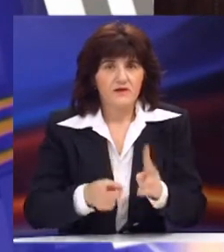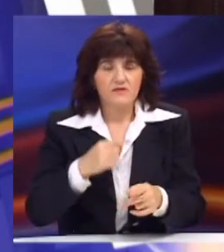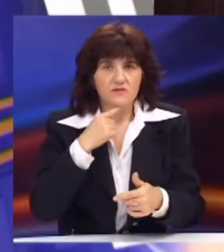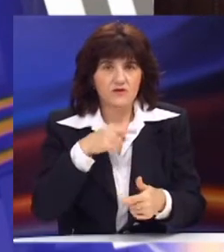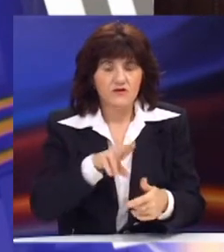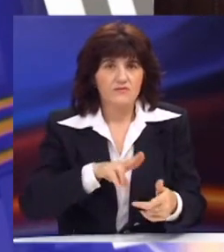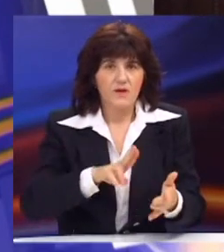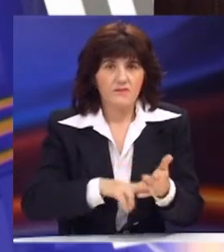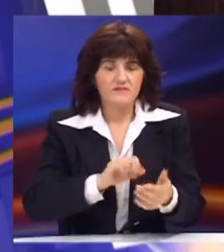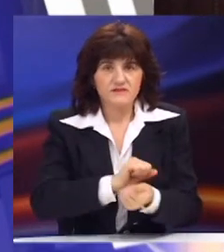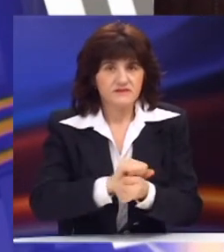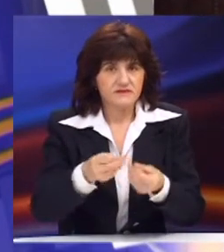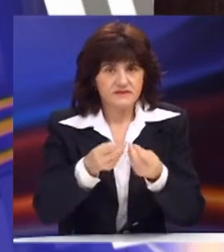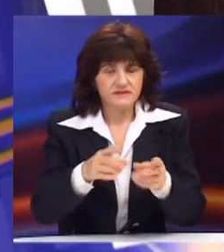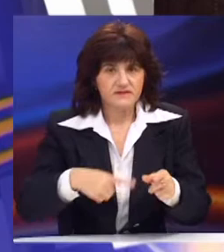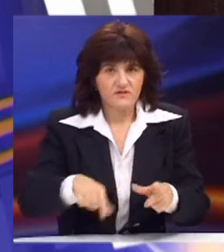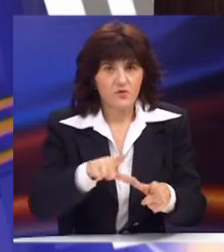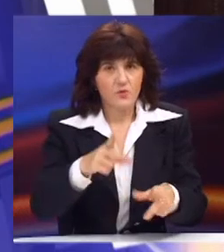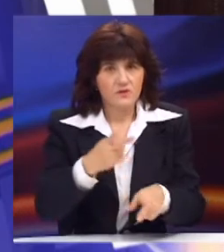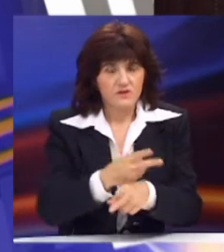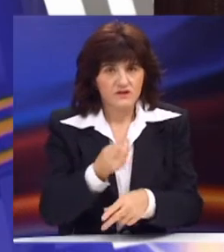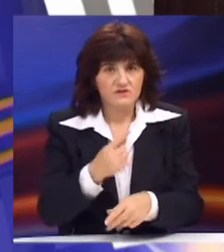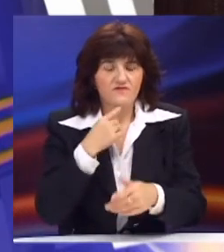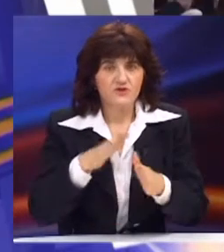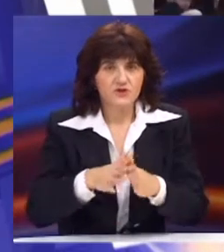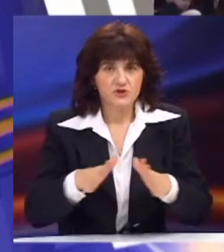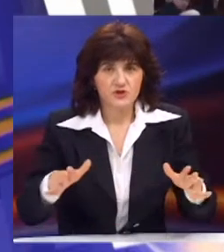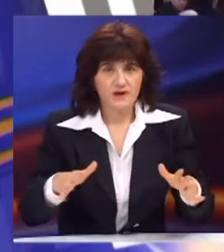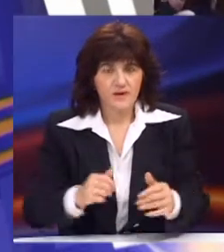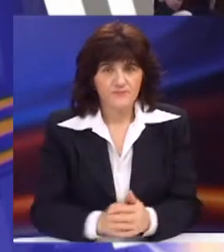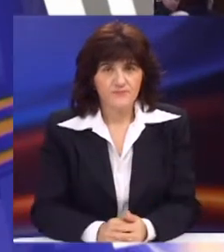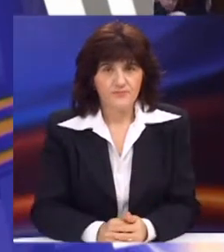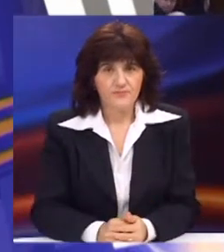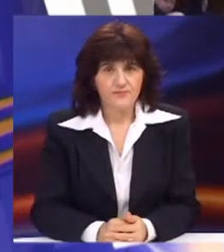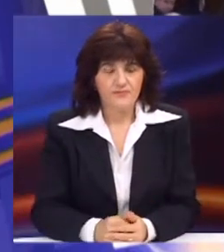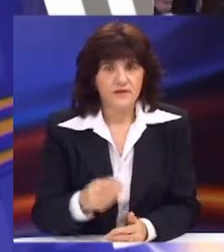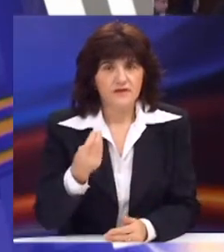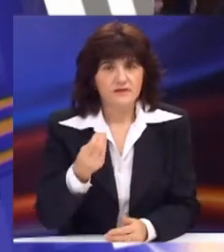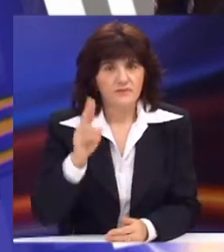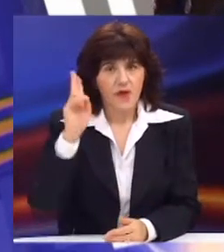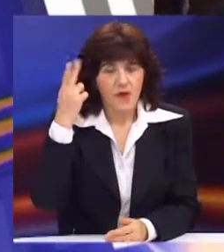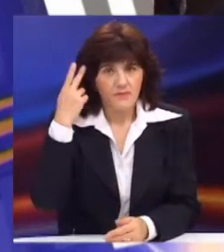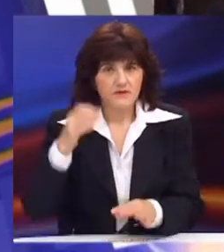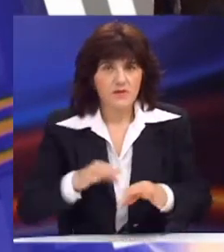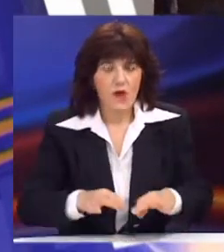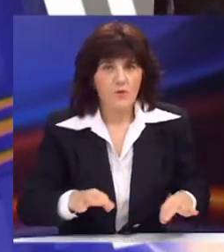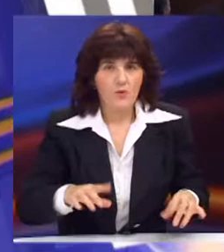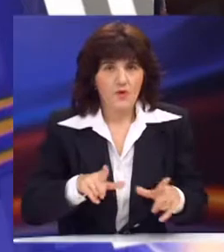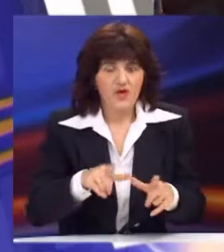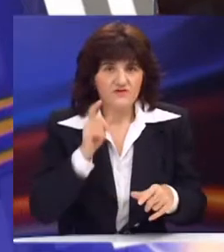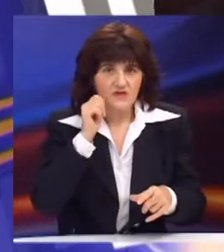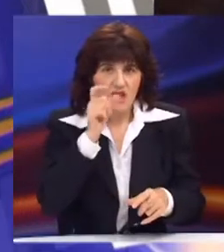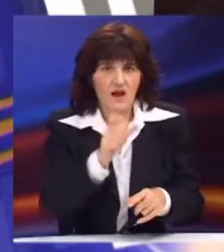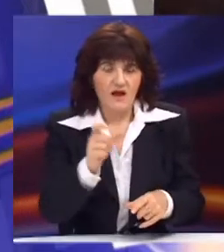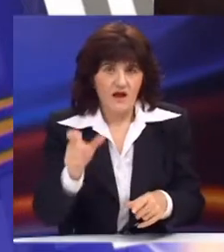realizaciji napred navedenih prava ne samo u državi Srbiji, nego i šire. Srbija prepoznaje Bunjevce kao